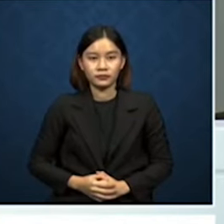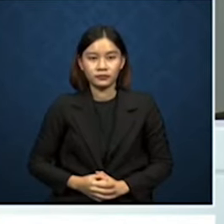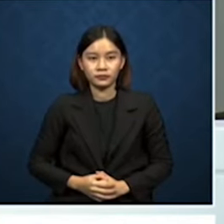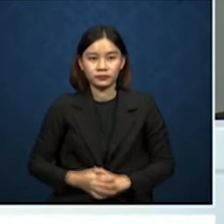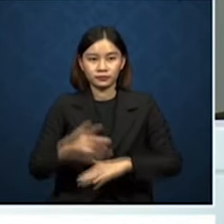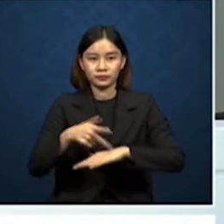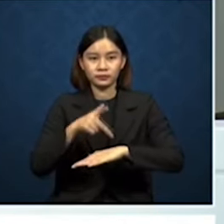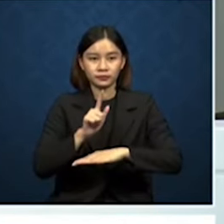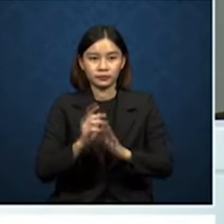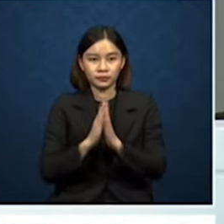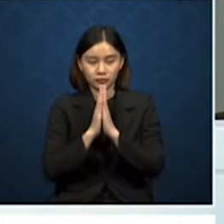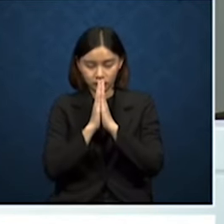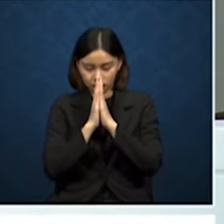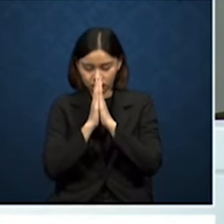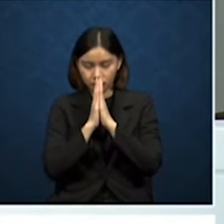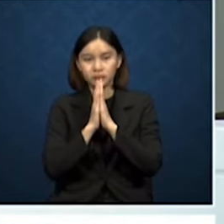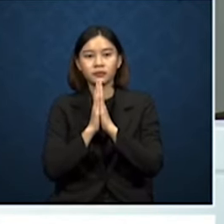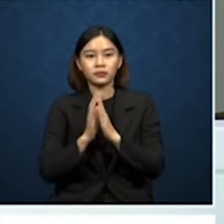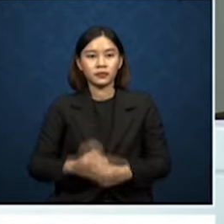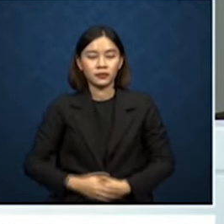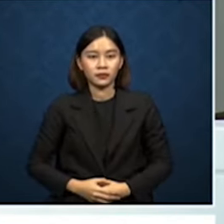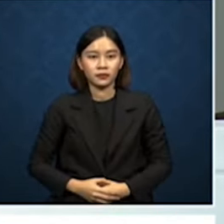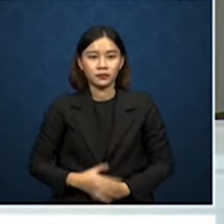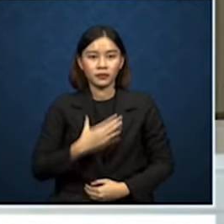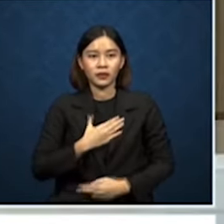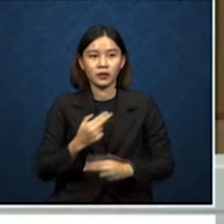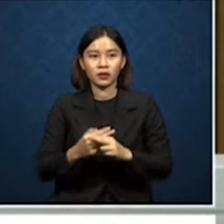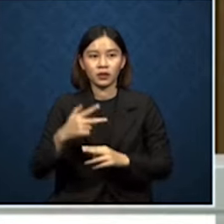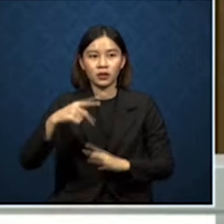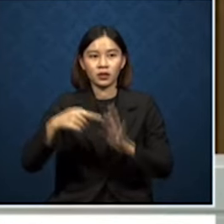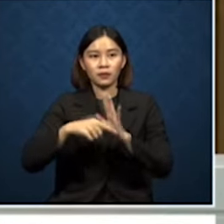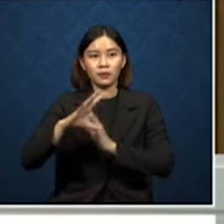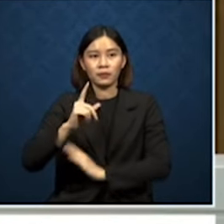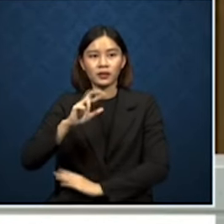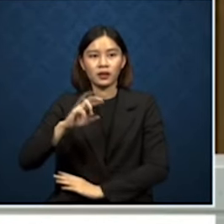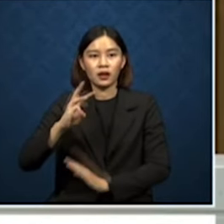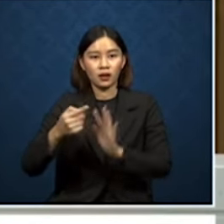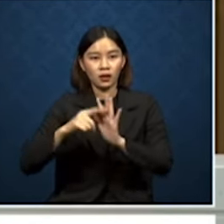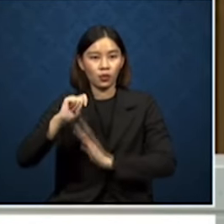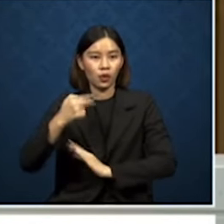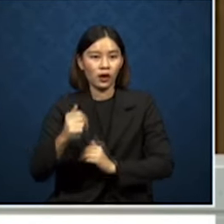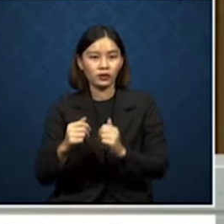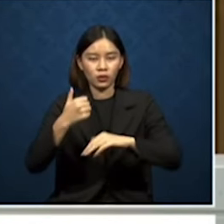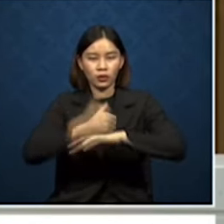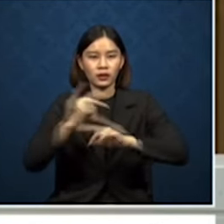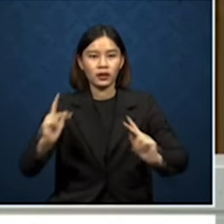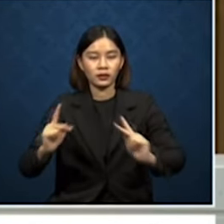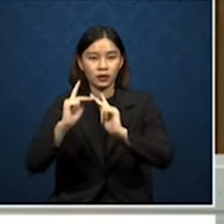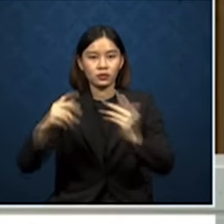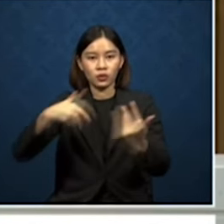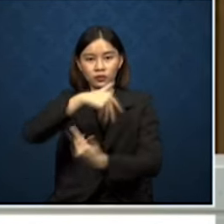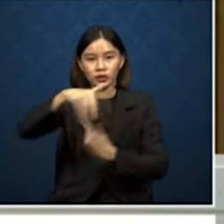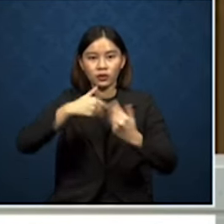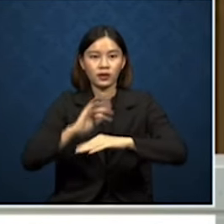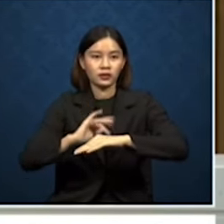ครับ กราบเรียนท่านประธานที่เคารพนะครับกับผมพลตำรวจเอกพัชรวาท วงสุวรรณรัฐมนตรีว่าการกระทรวงทรัพยากรธรรมชาติและ